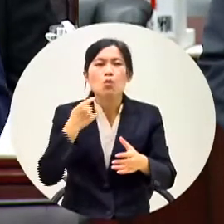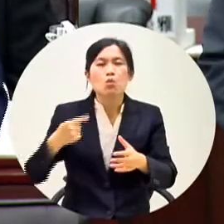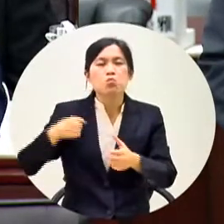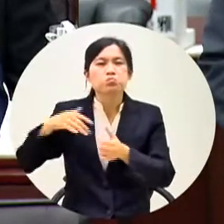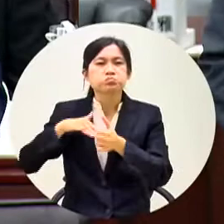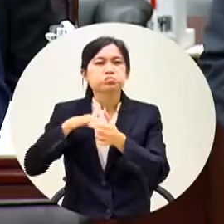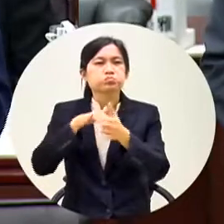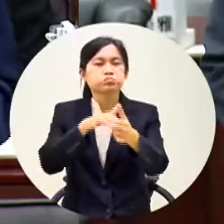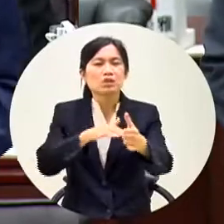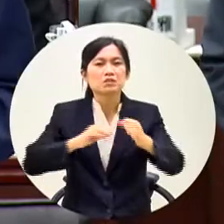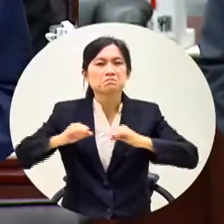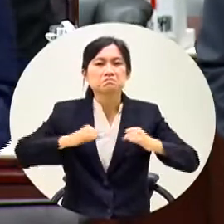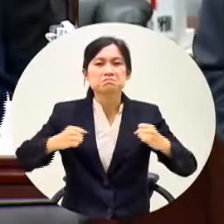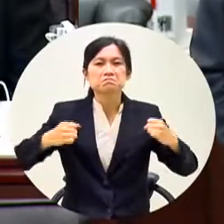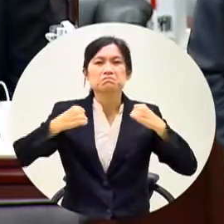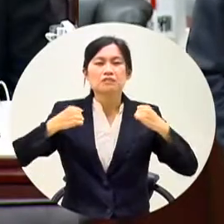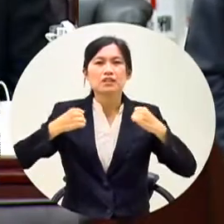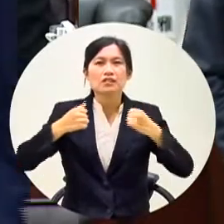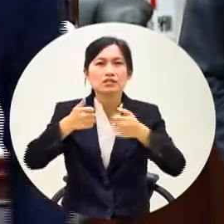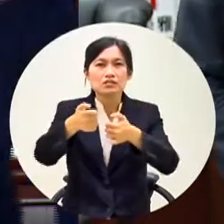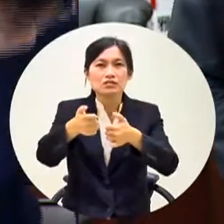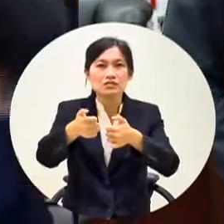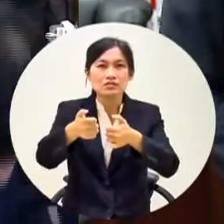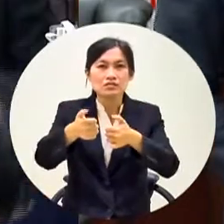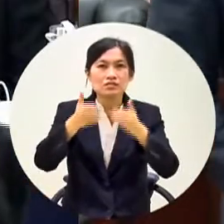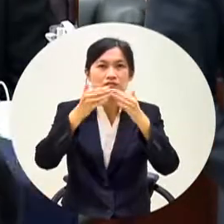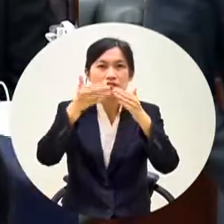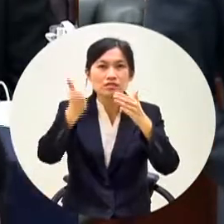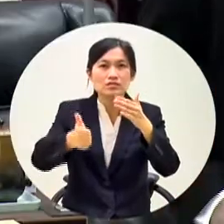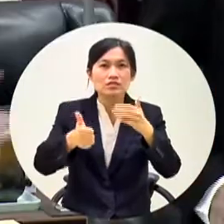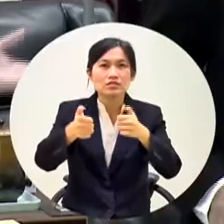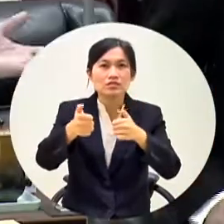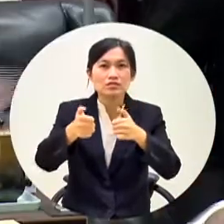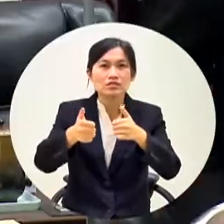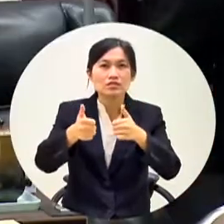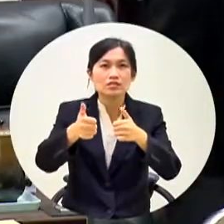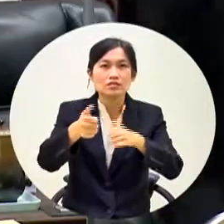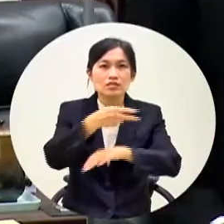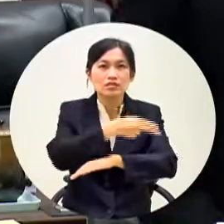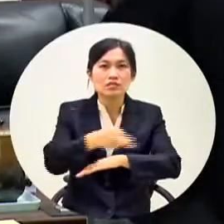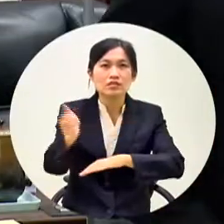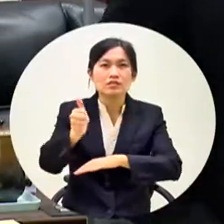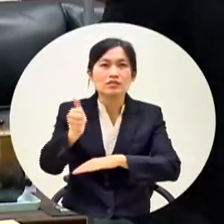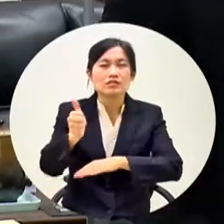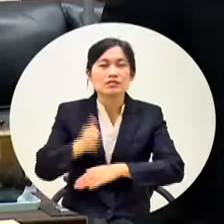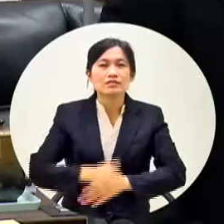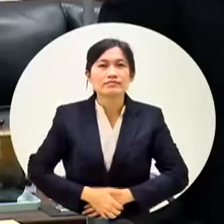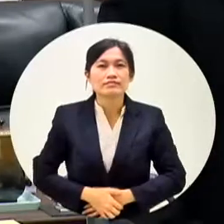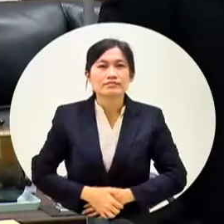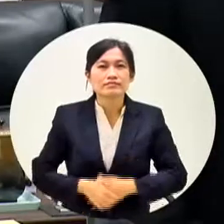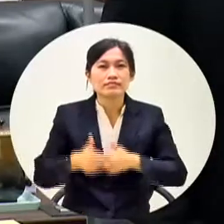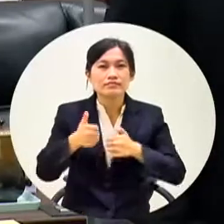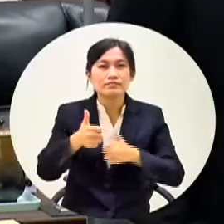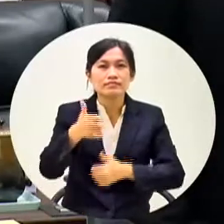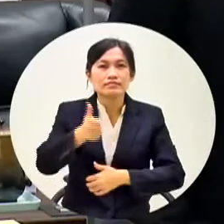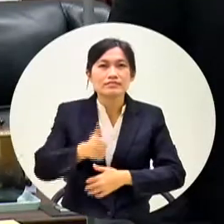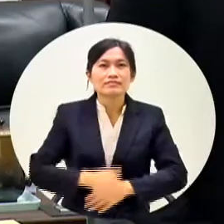竞争力。 好，谢谢市长，谢谢，感谢主席，感谢刚议员。 在这儿做。